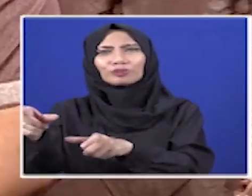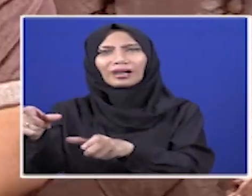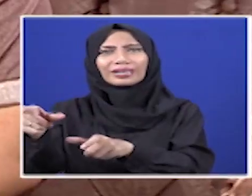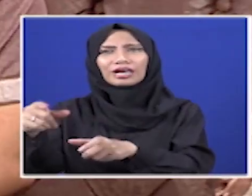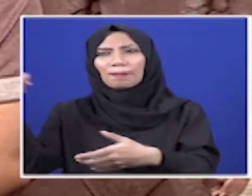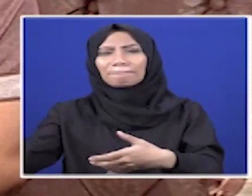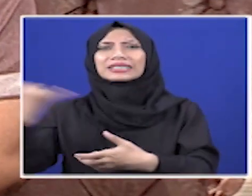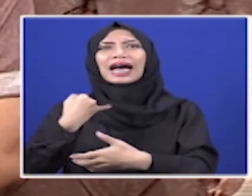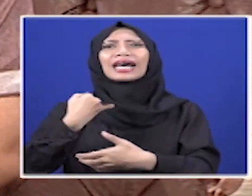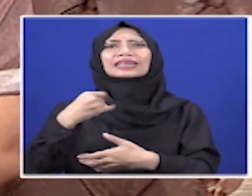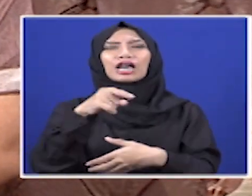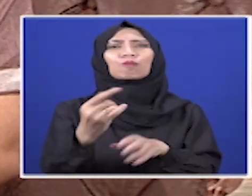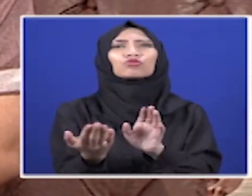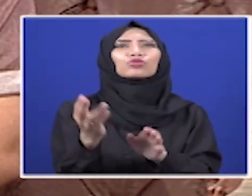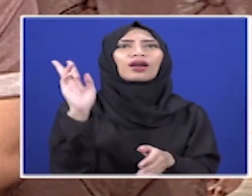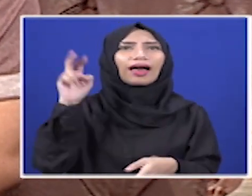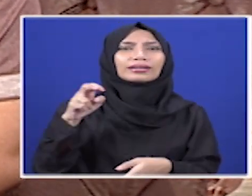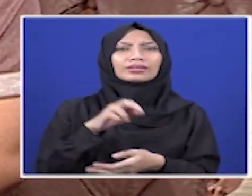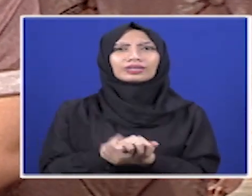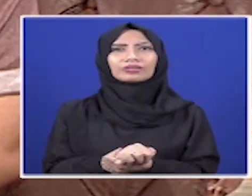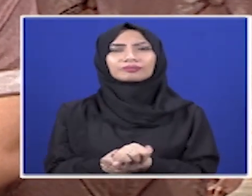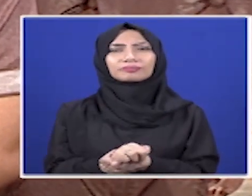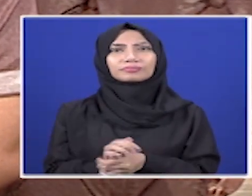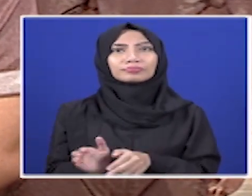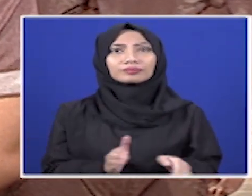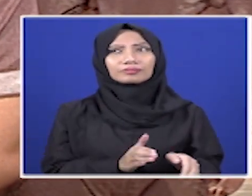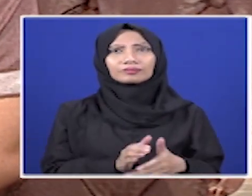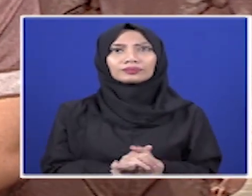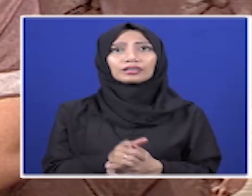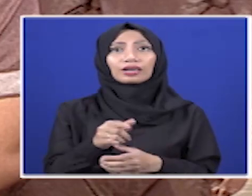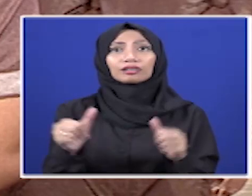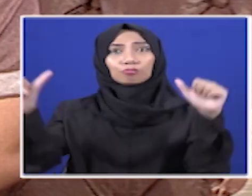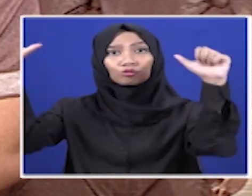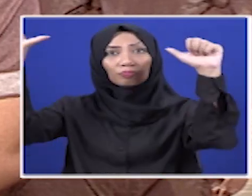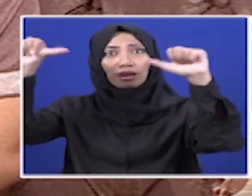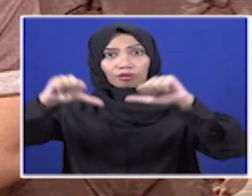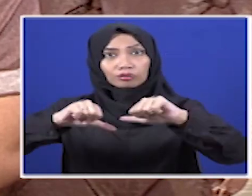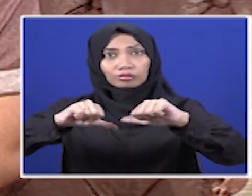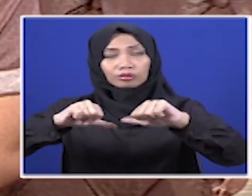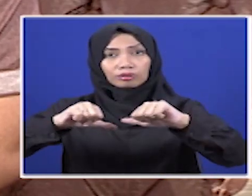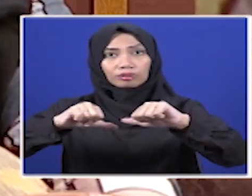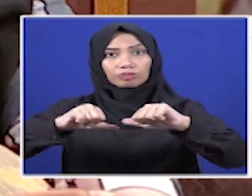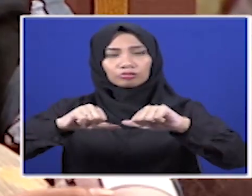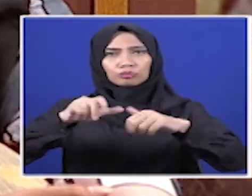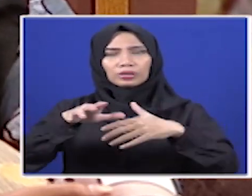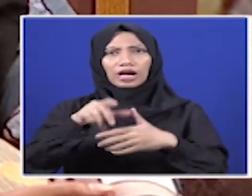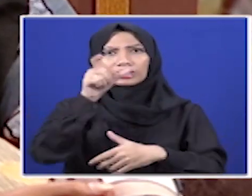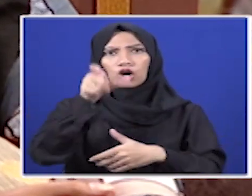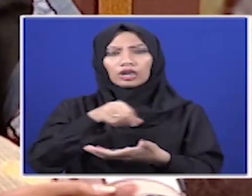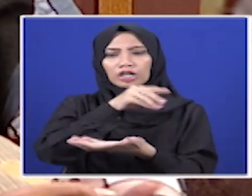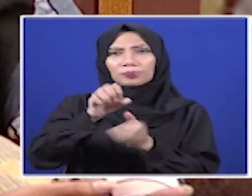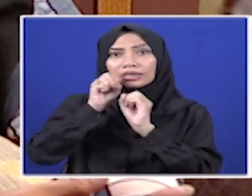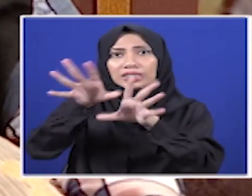Mbak Via bilang katanya bangkrut gara-gara dikerjain ya dikerjain oleh ilmu sihir begitu Iya begitu boleh